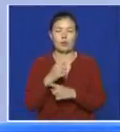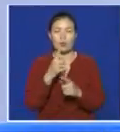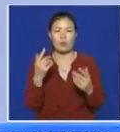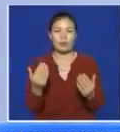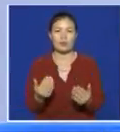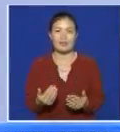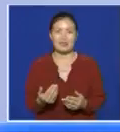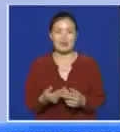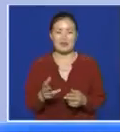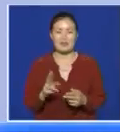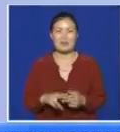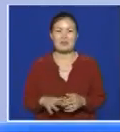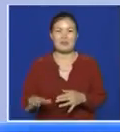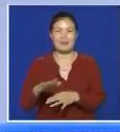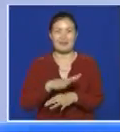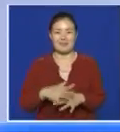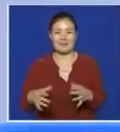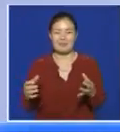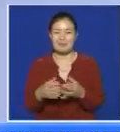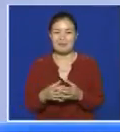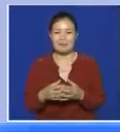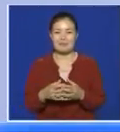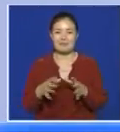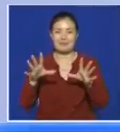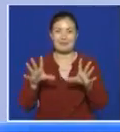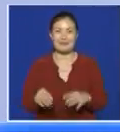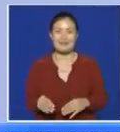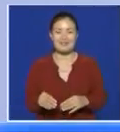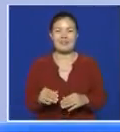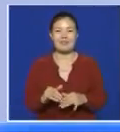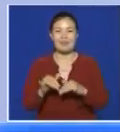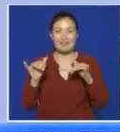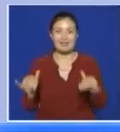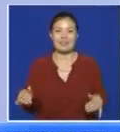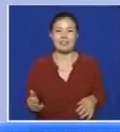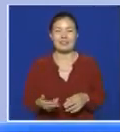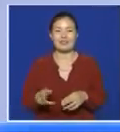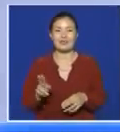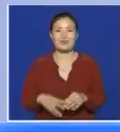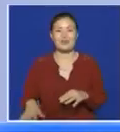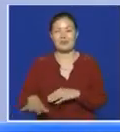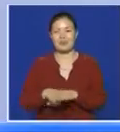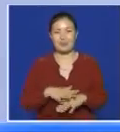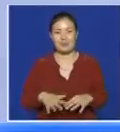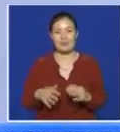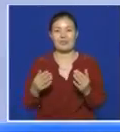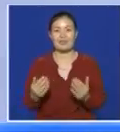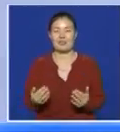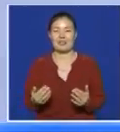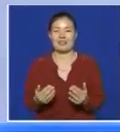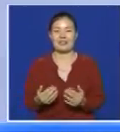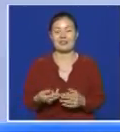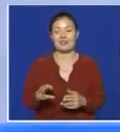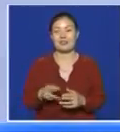орын тапқан рухани дәстүрге айналған күн екені белгілі. Елдігіміз бен егемендігіміздің діңгегі, татулығымыз